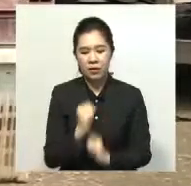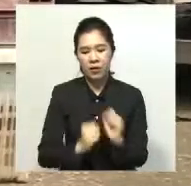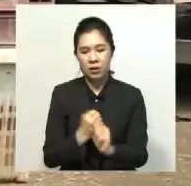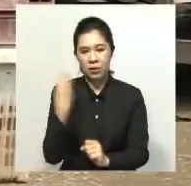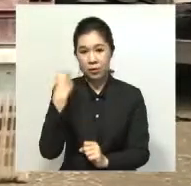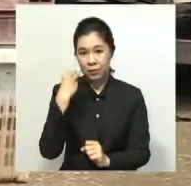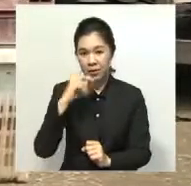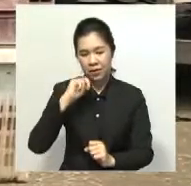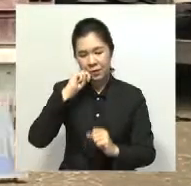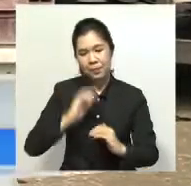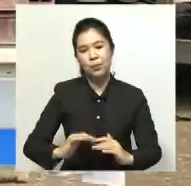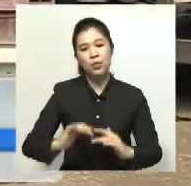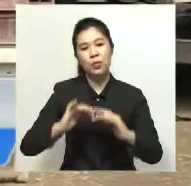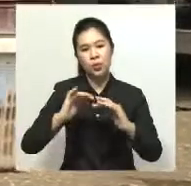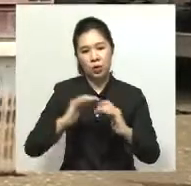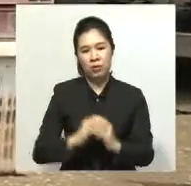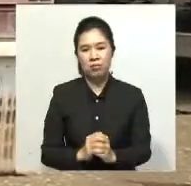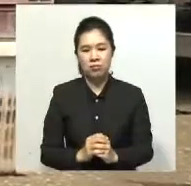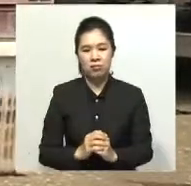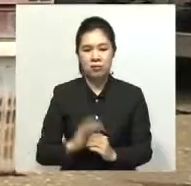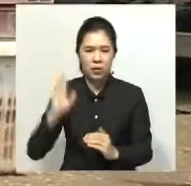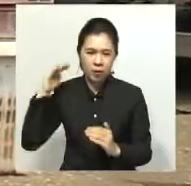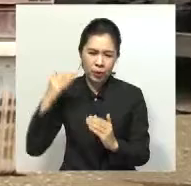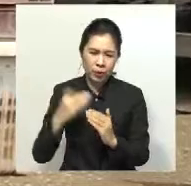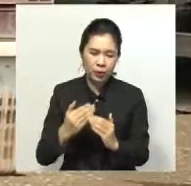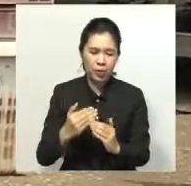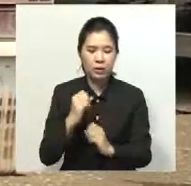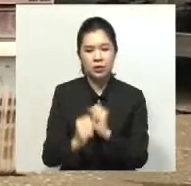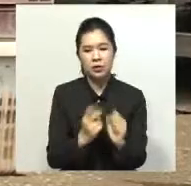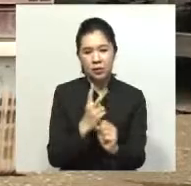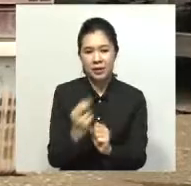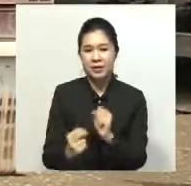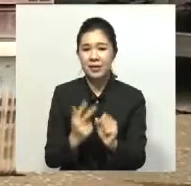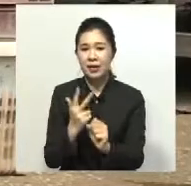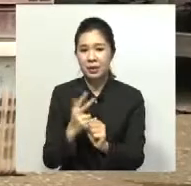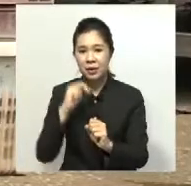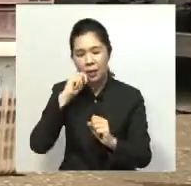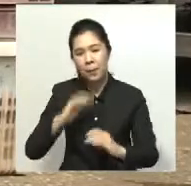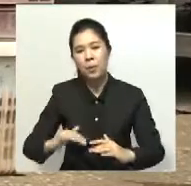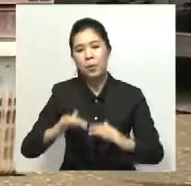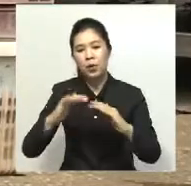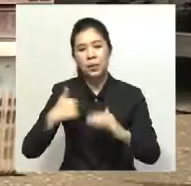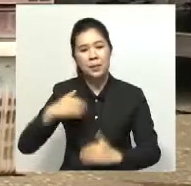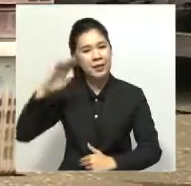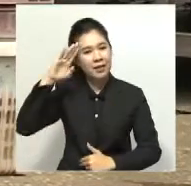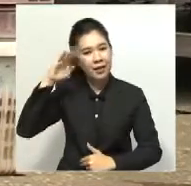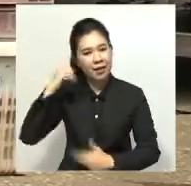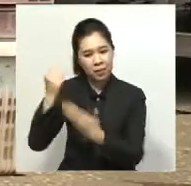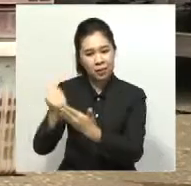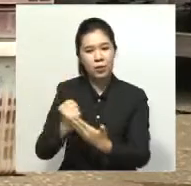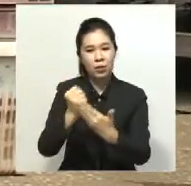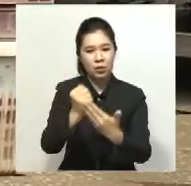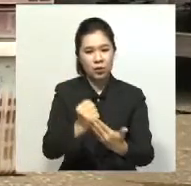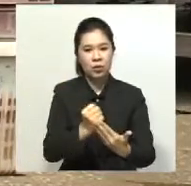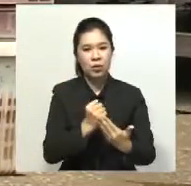แต่ตอนนี้มี2-3 ปีนี่ไม่ท่วมเพราะกำลังจะแปะพื้นทหารมาดูแลนะพอทหารมาปุ๊บคงจะ